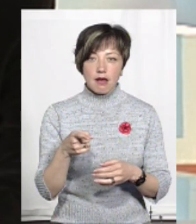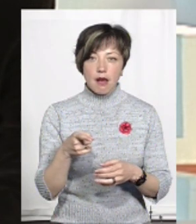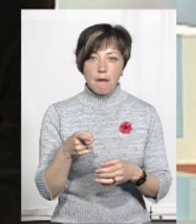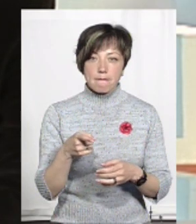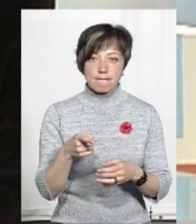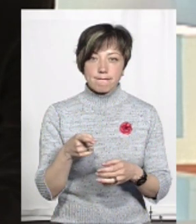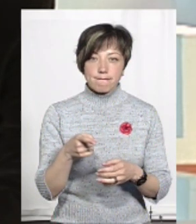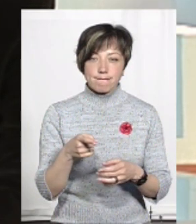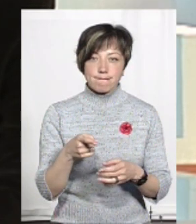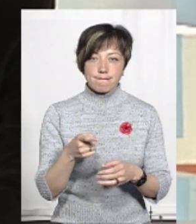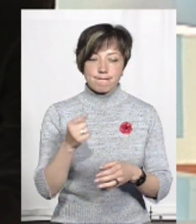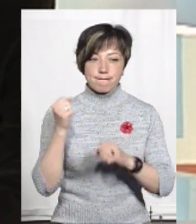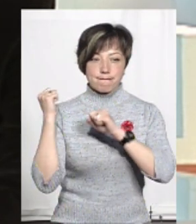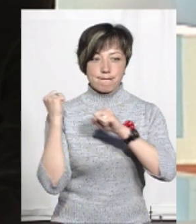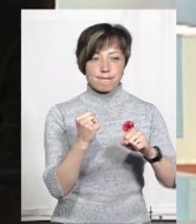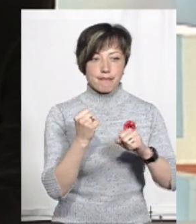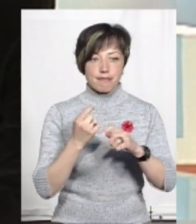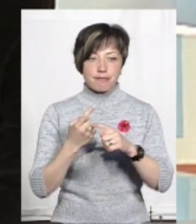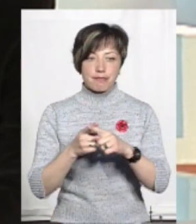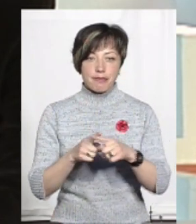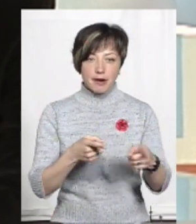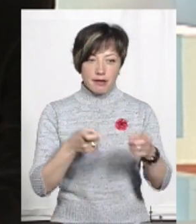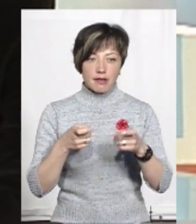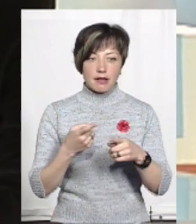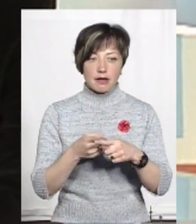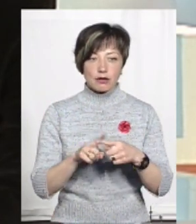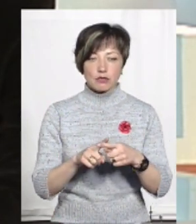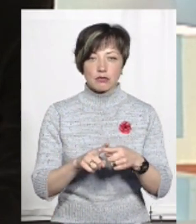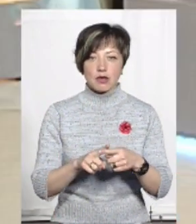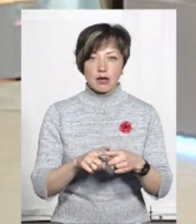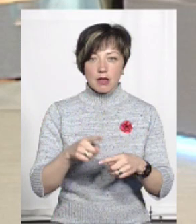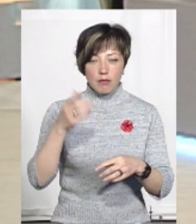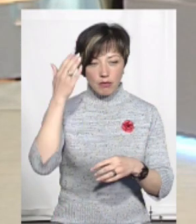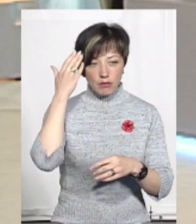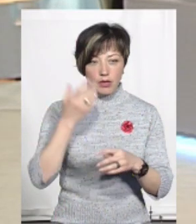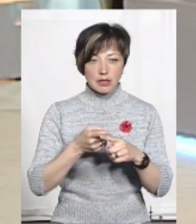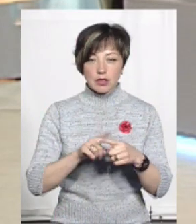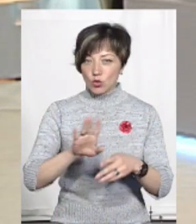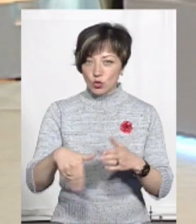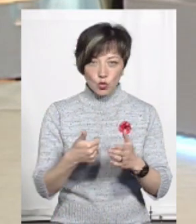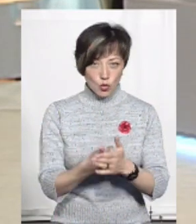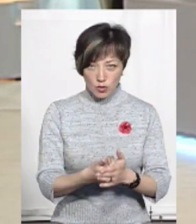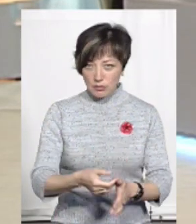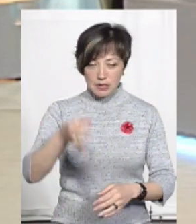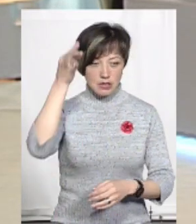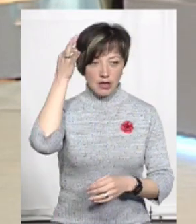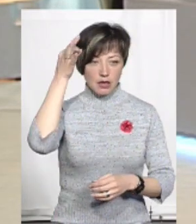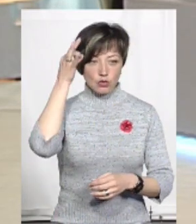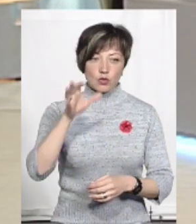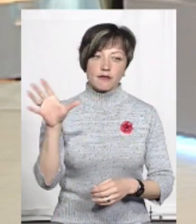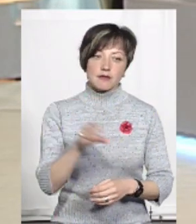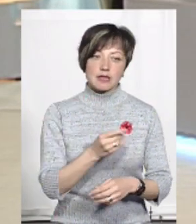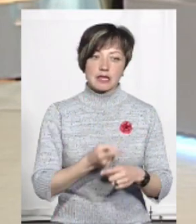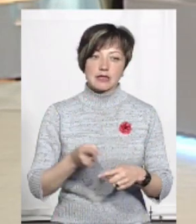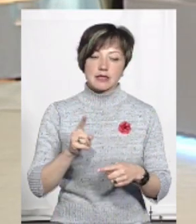від німецького солдата, що сказалося на все її життя. І вона до сих пір згадує все